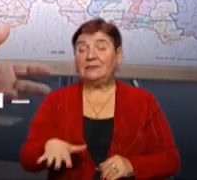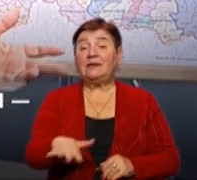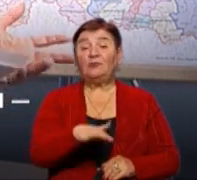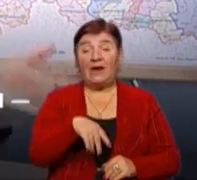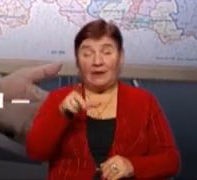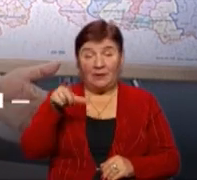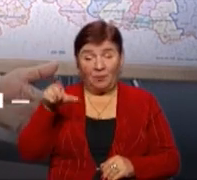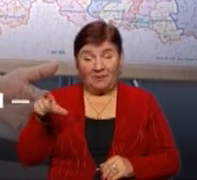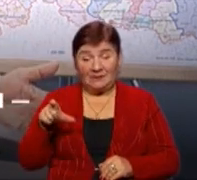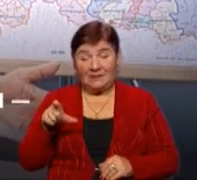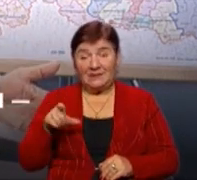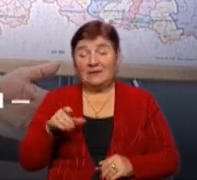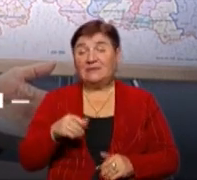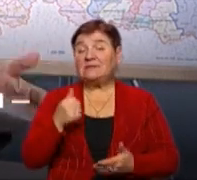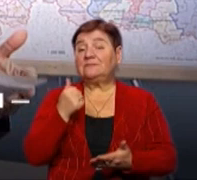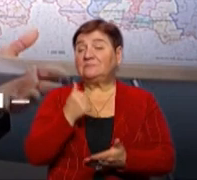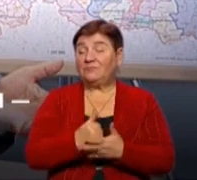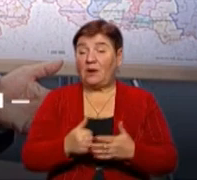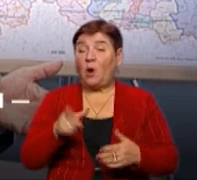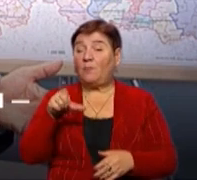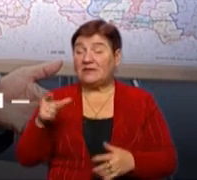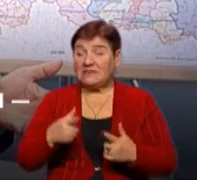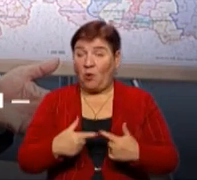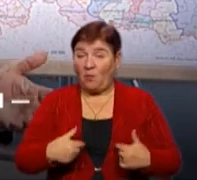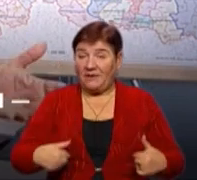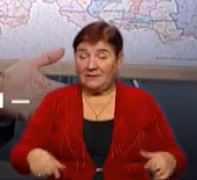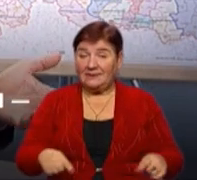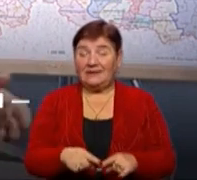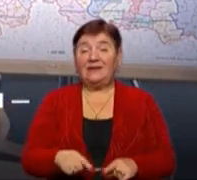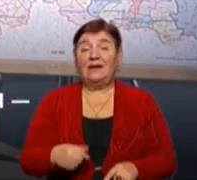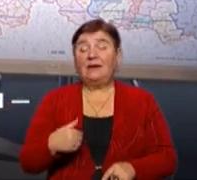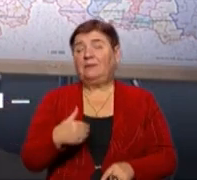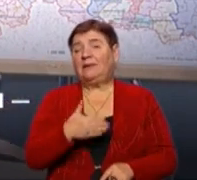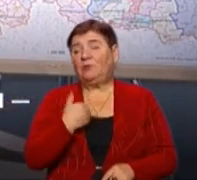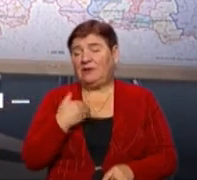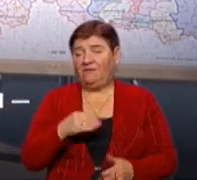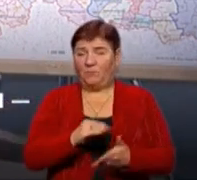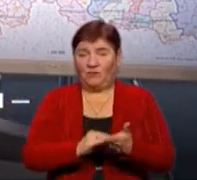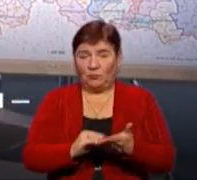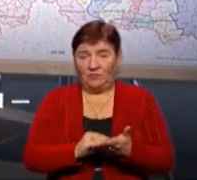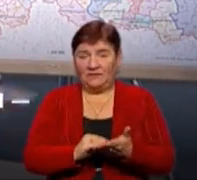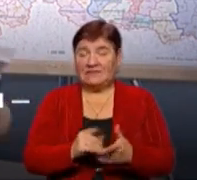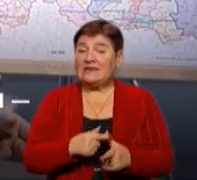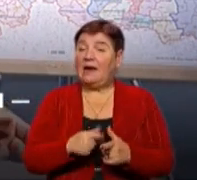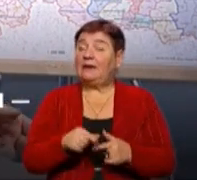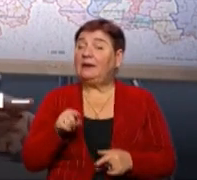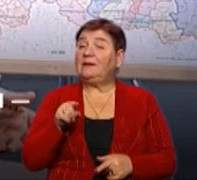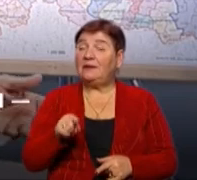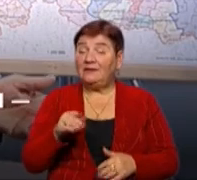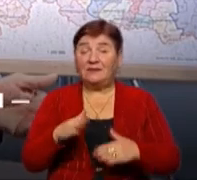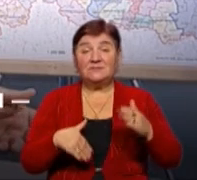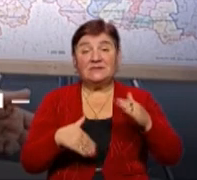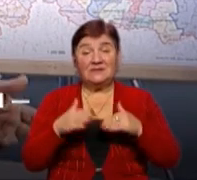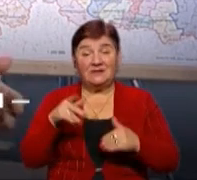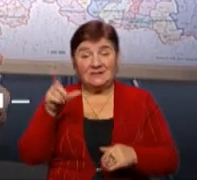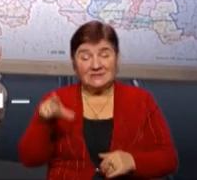за допомогою фахівців з громадських об'єднань, агенцій регіонального розвитку. Я не хотів би повторюватися, але і їхніх